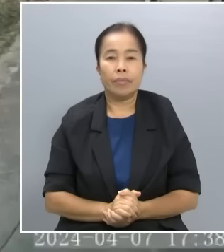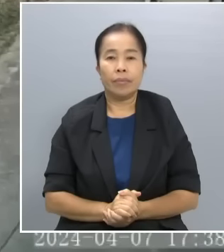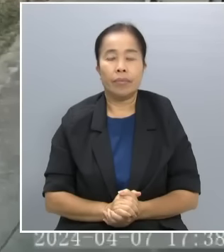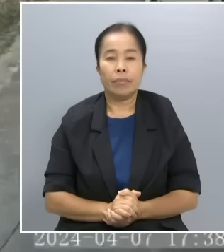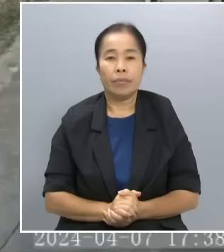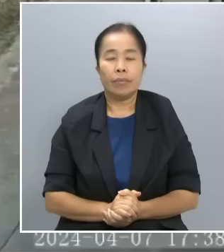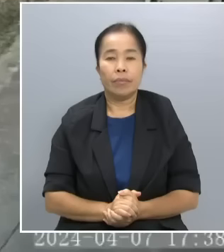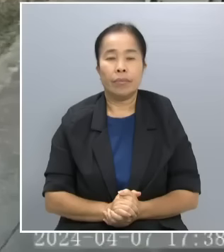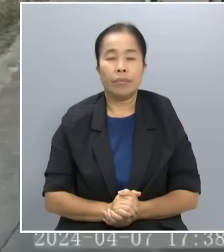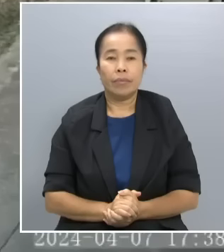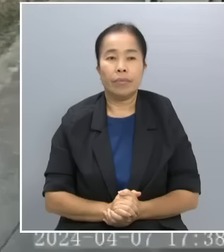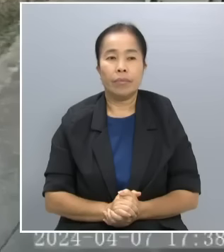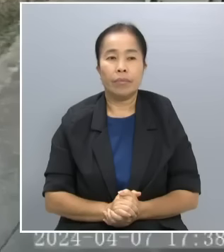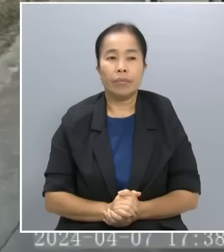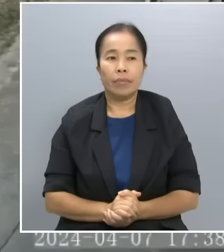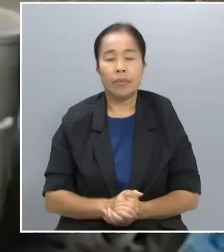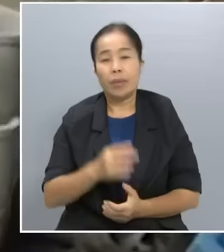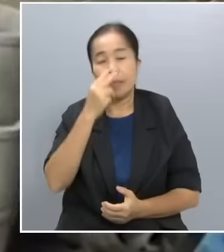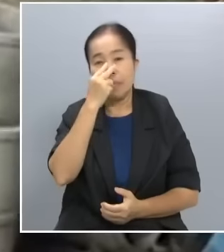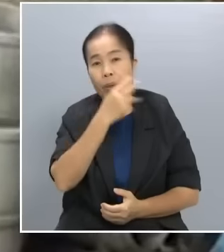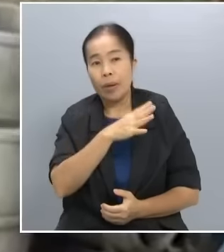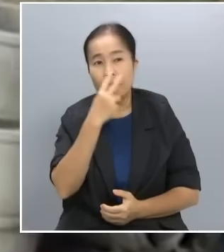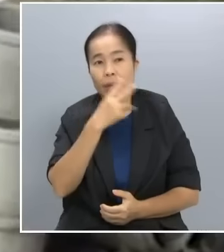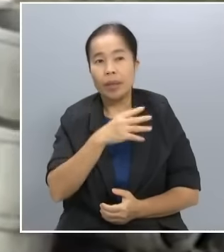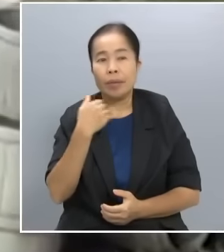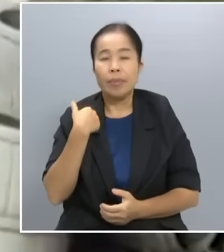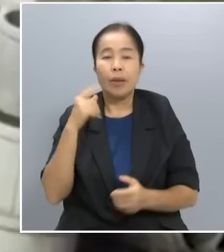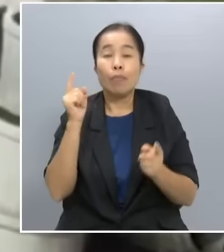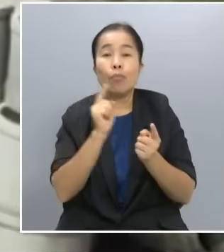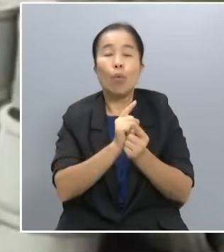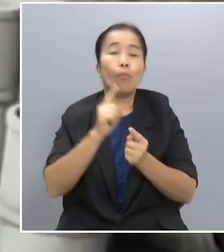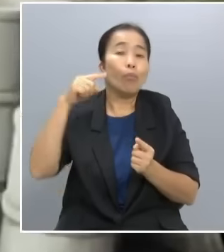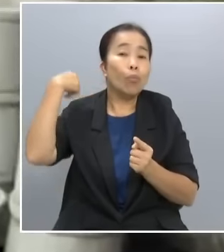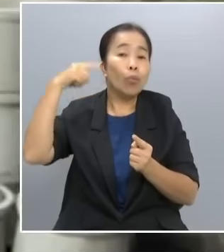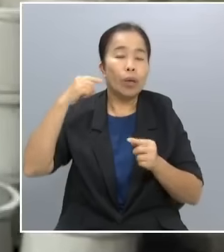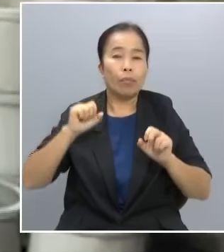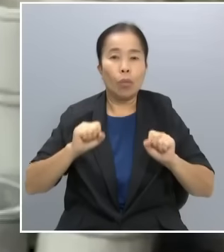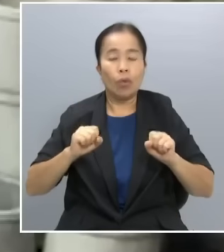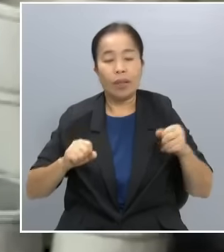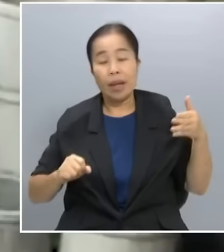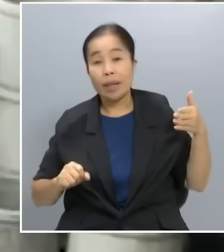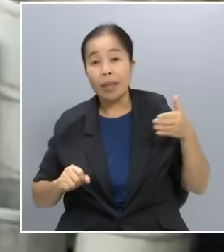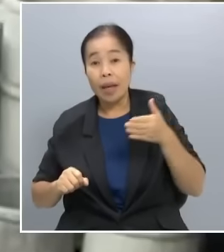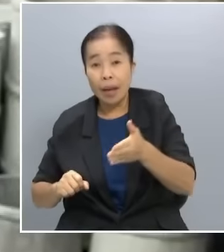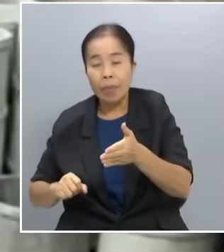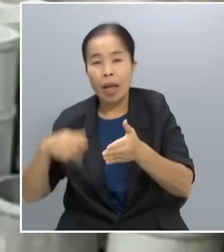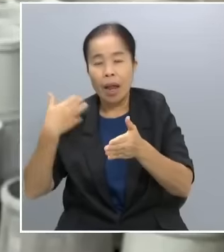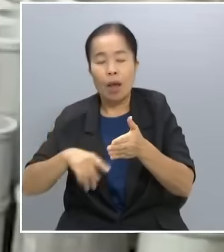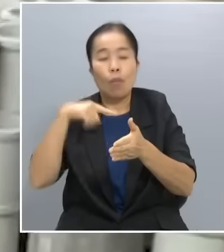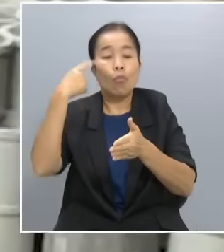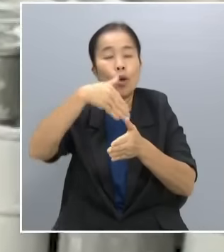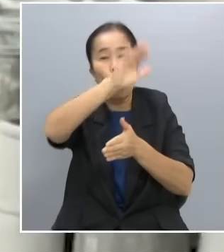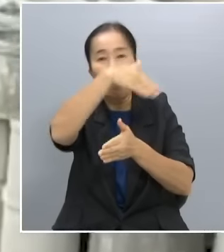โอ้แล้วพอพ้นจุดนี้ไปเนี่ยฮะมันไปเจอคุณราตรีขี่มอเตอร์ไซค์มามันยึดมอเตอร์ไซค์เข้าไปเลย แล้